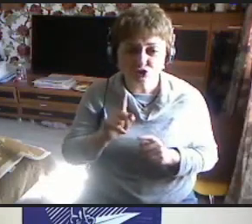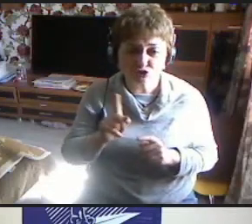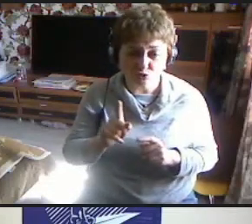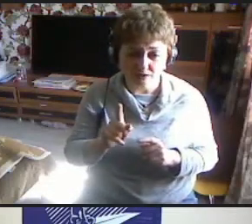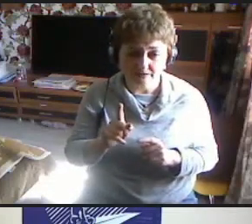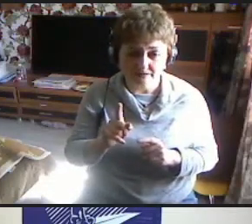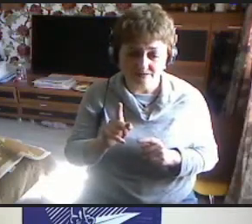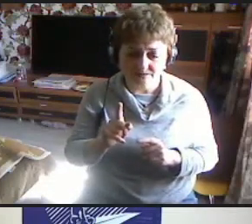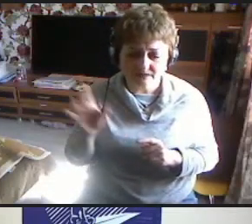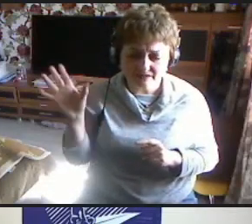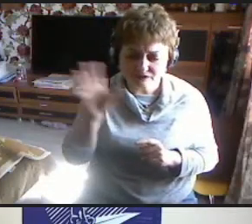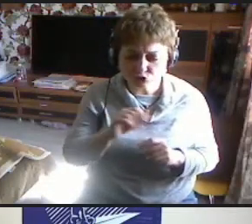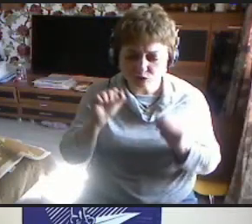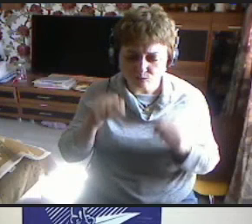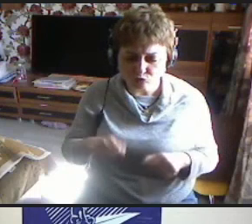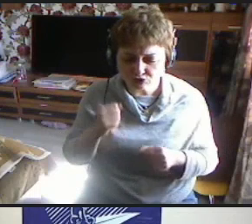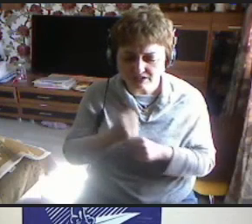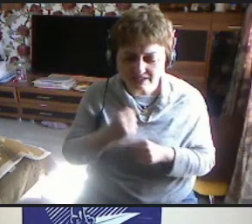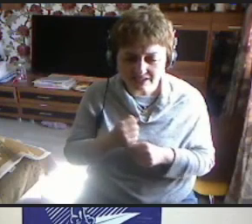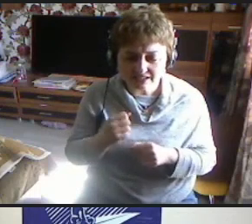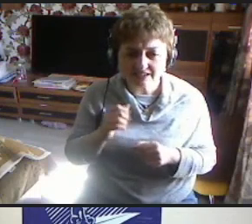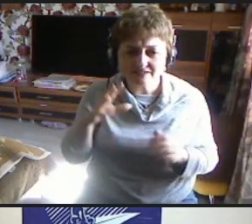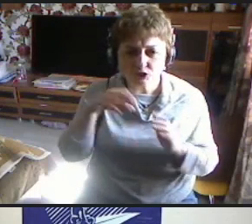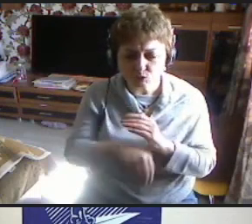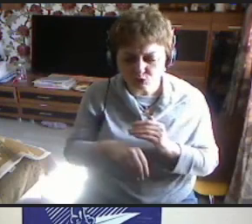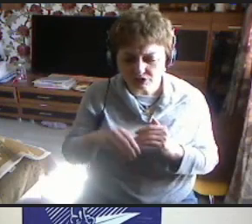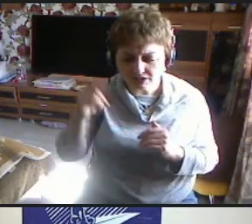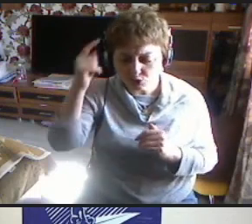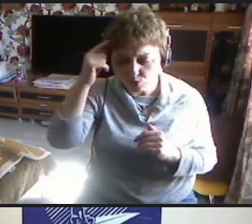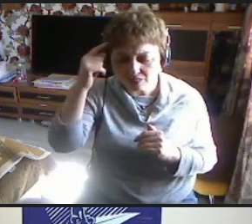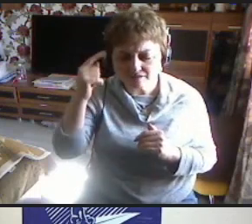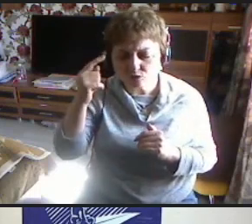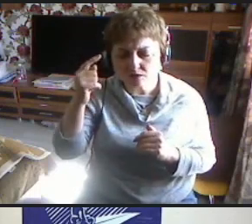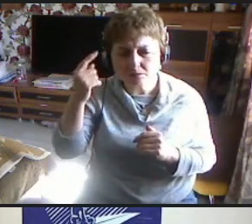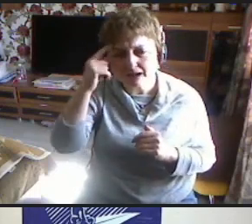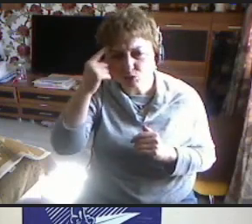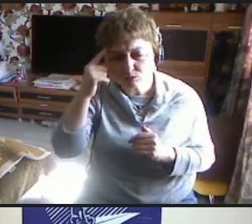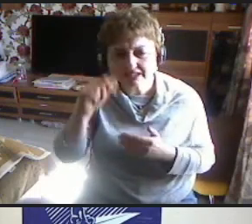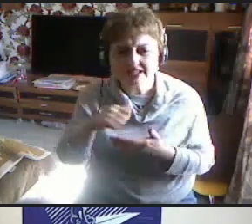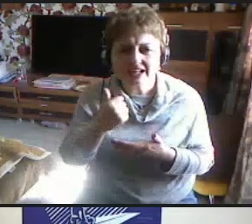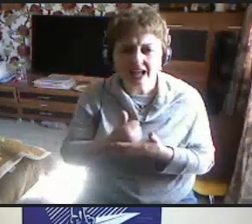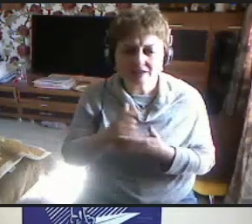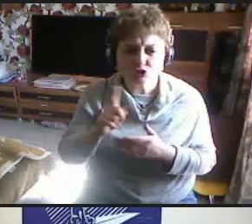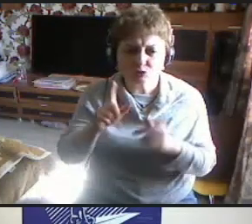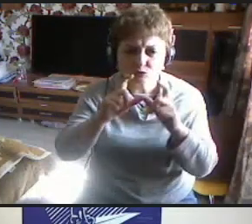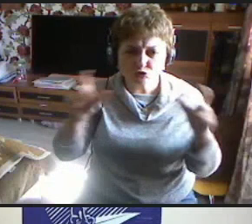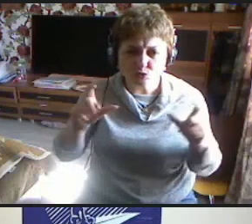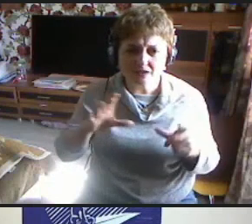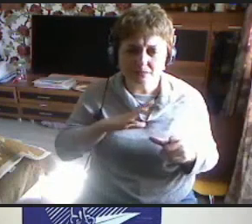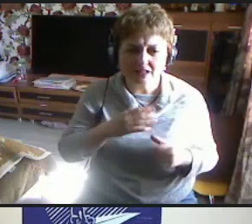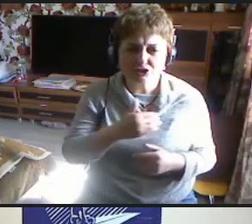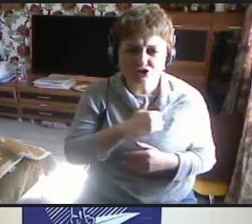все можно сделать, но опять-таки включите голову, подумайте, и главное – чтобы у школы было желание это